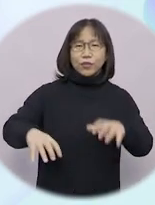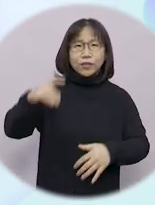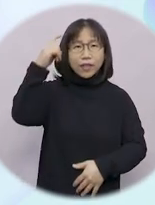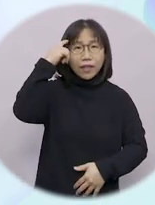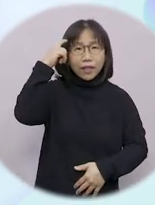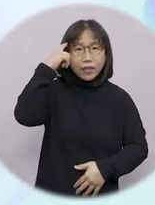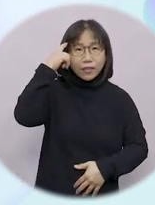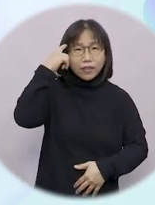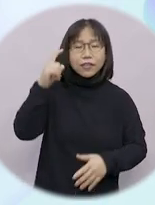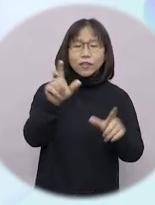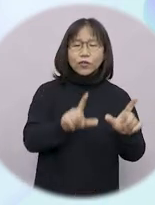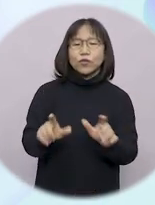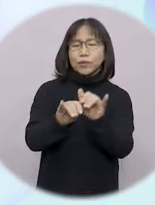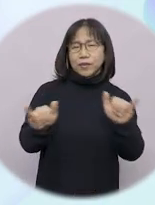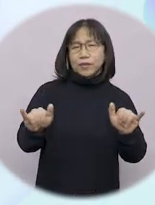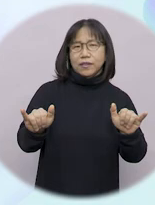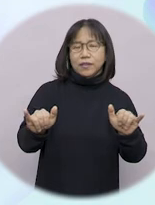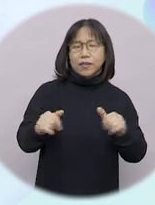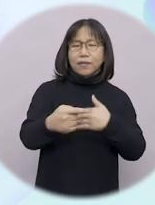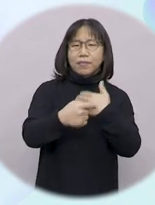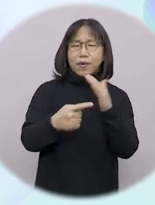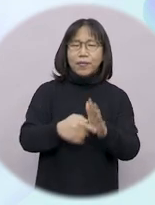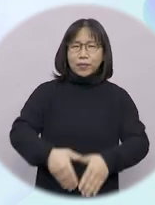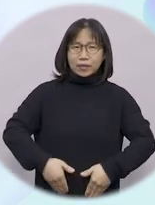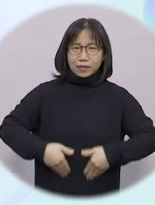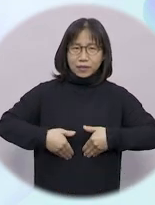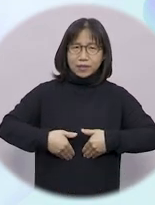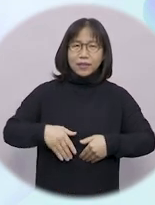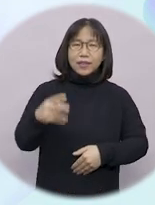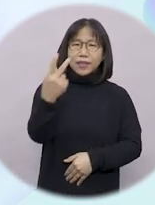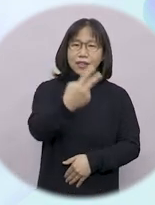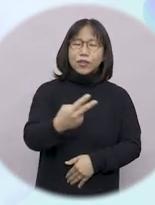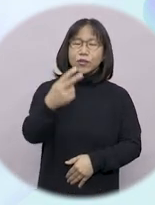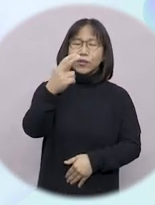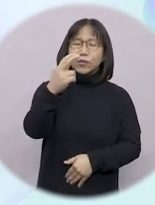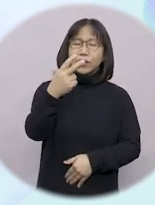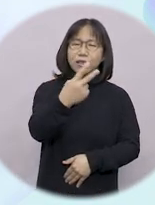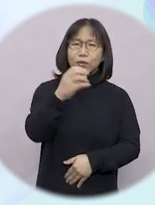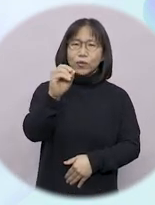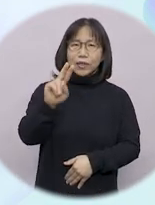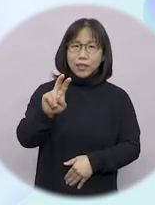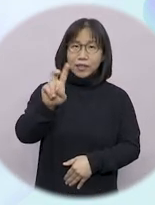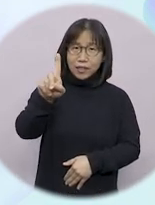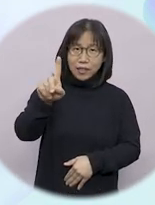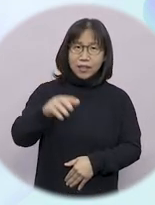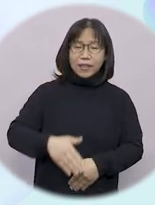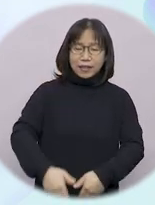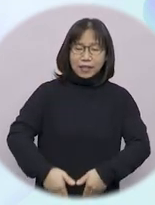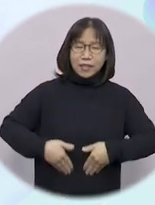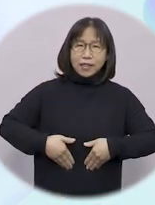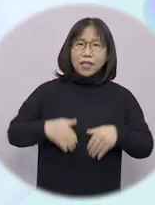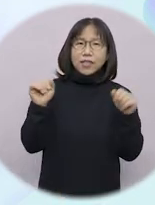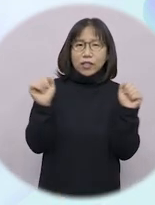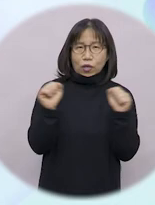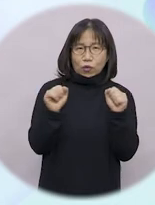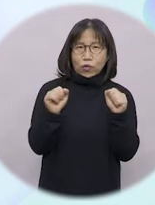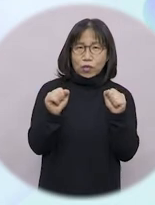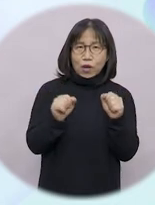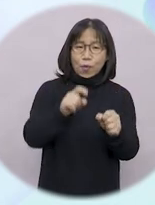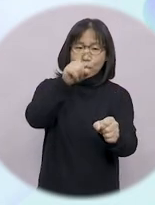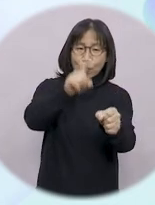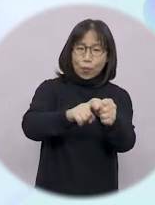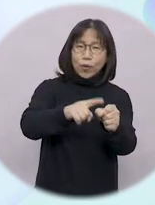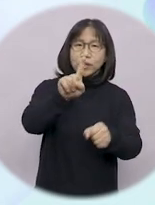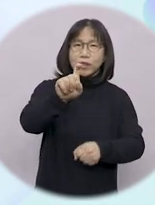구민들의 온정의 손길은 따뜻했는데 요 201 중앙 온돌 따뜻한 겨울나기 사업 에 모금액이 목표액